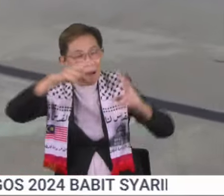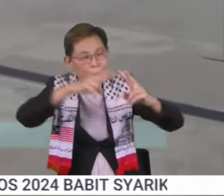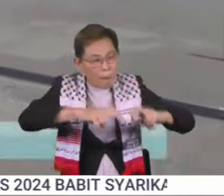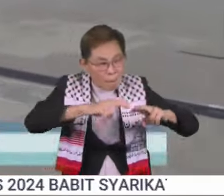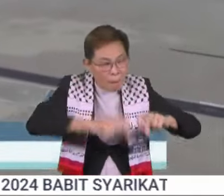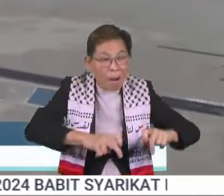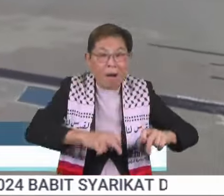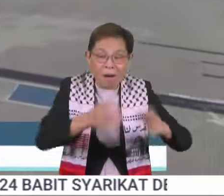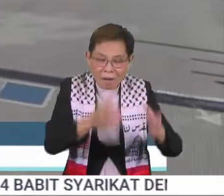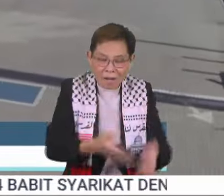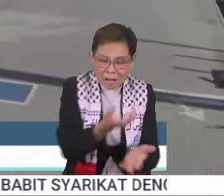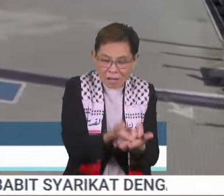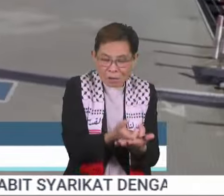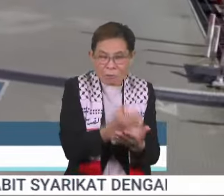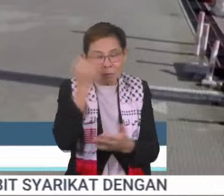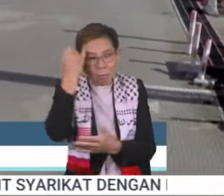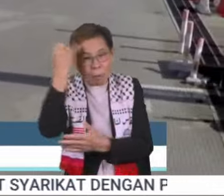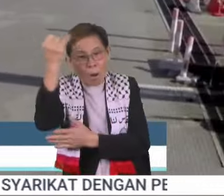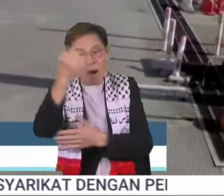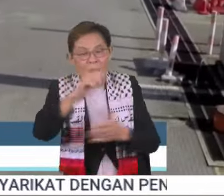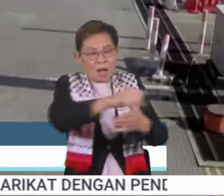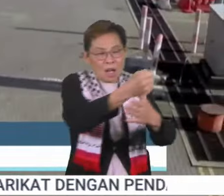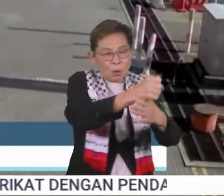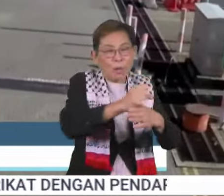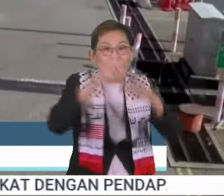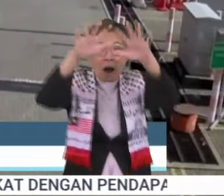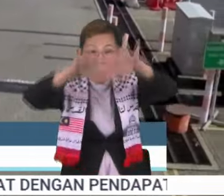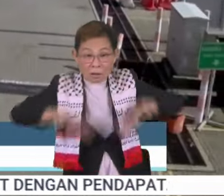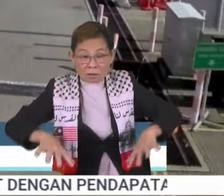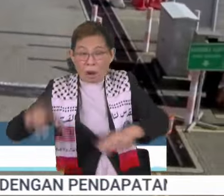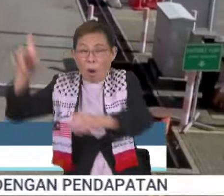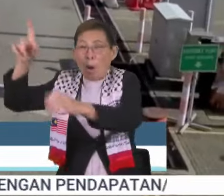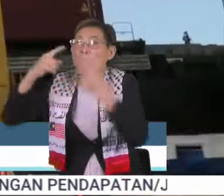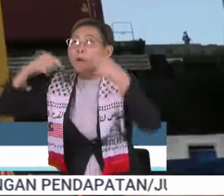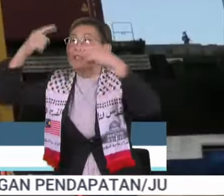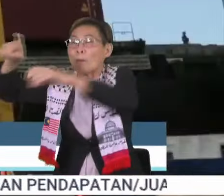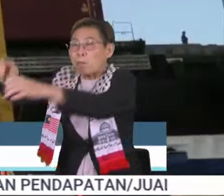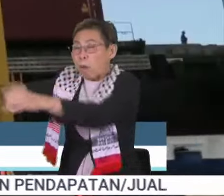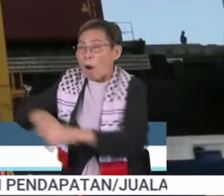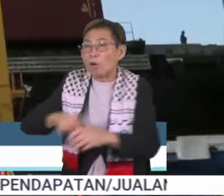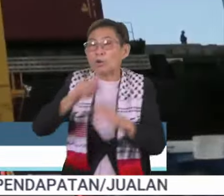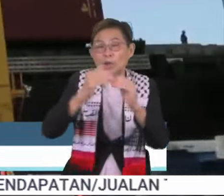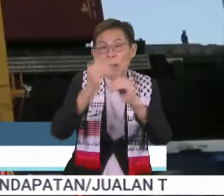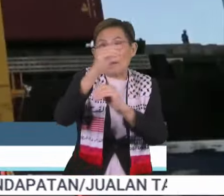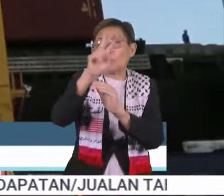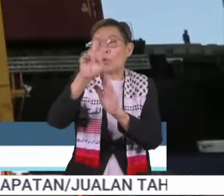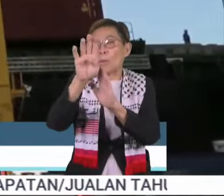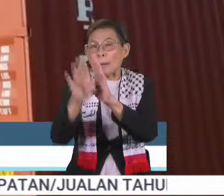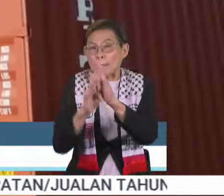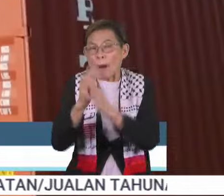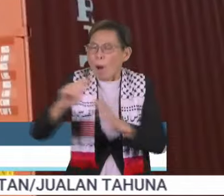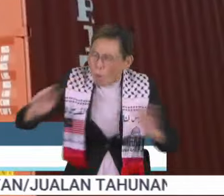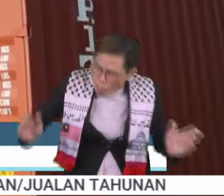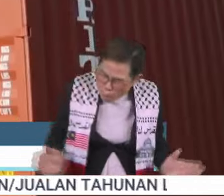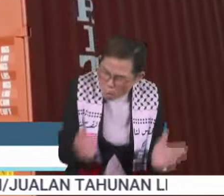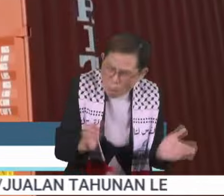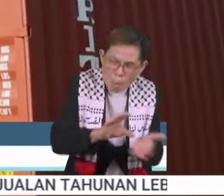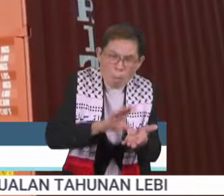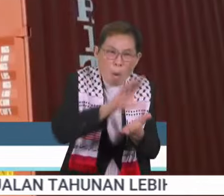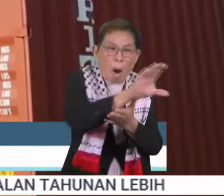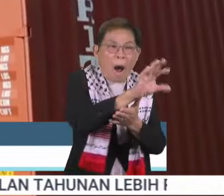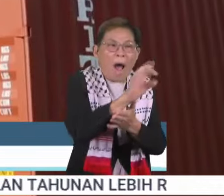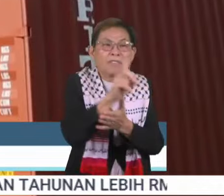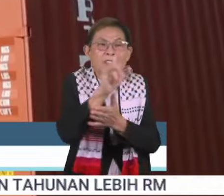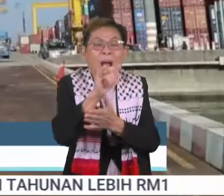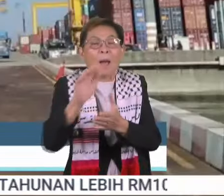Penganalisis ekonomi berpandangan pasaran equity ASEAN yang berjaya menarik lebih RM2 bilion telah mendorong kemasukan pelaburan